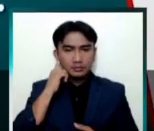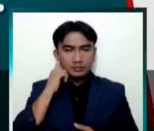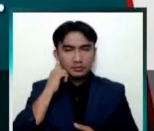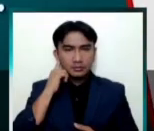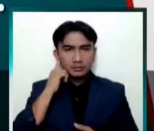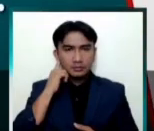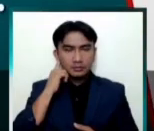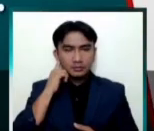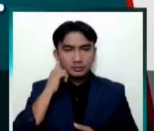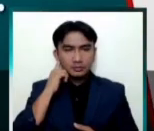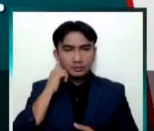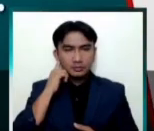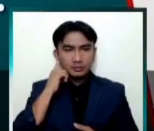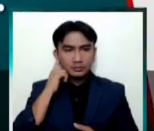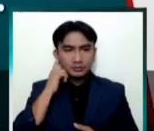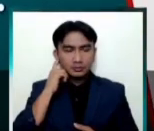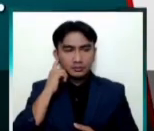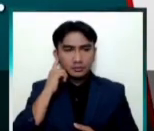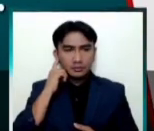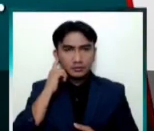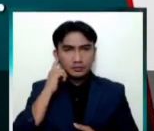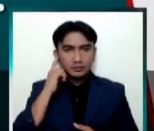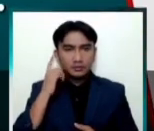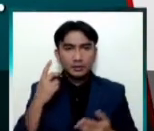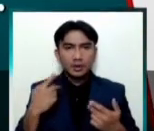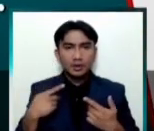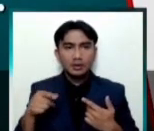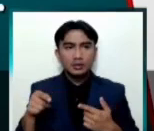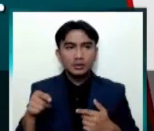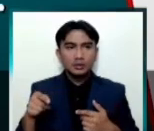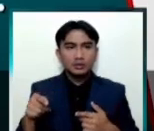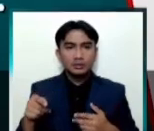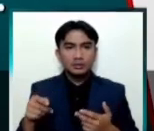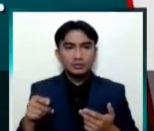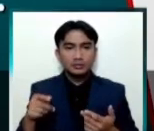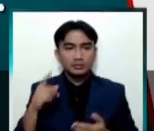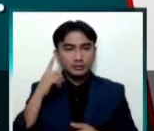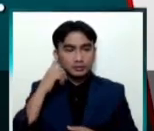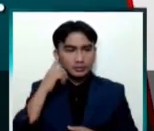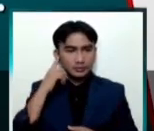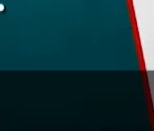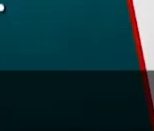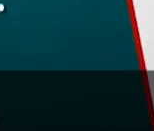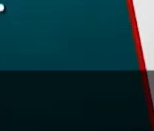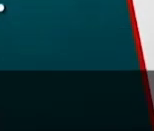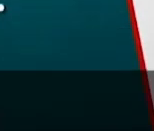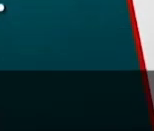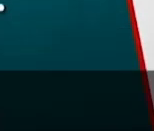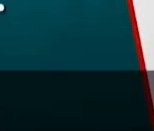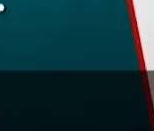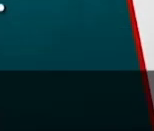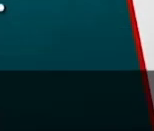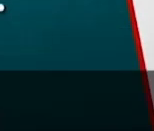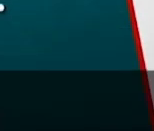and purchase agreement para sa pagbili ng signal cable ng negosyanteng si Manny Pangilinan ng 38.88% na equity interest sa Sky